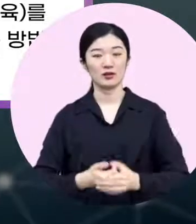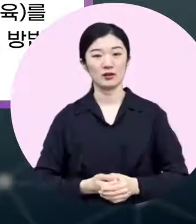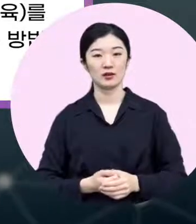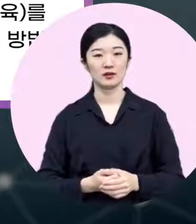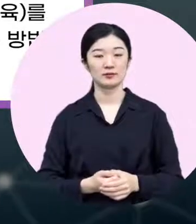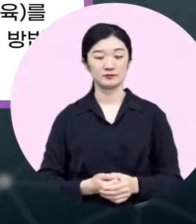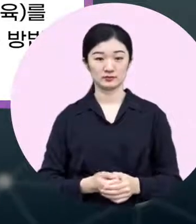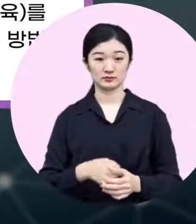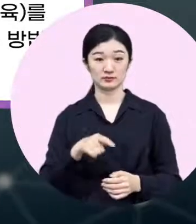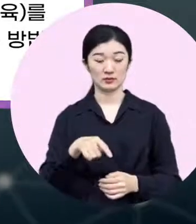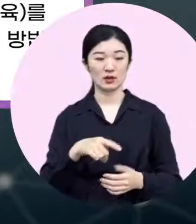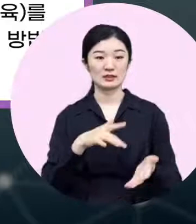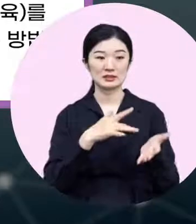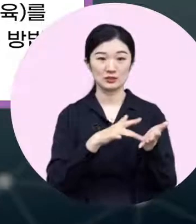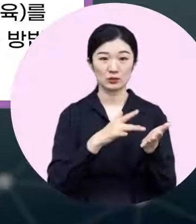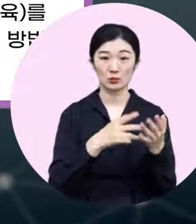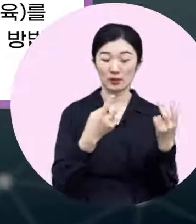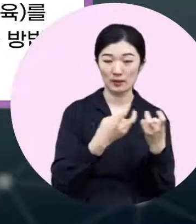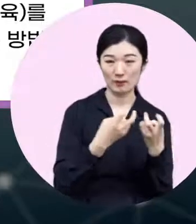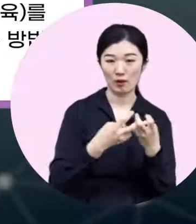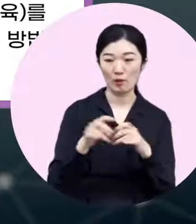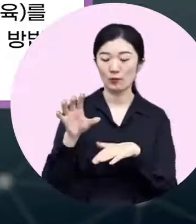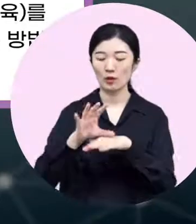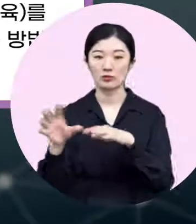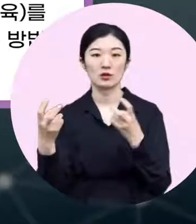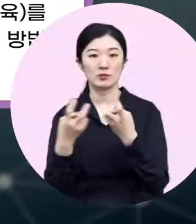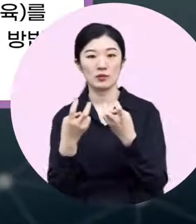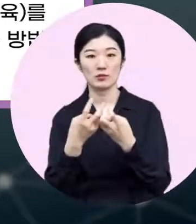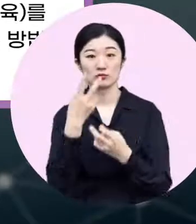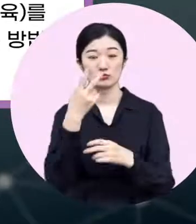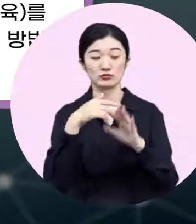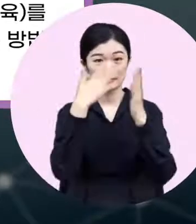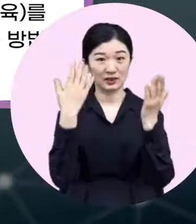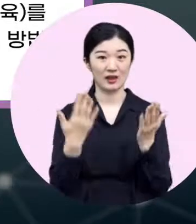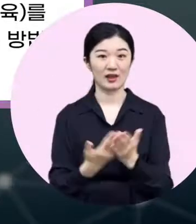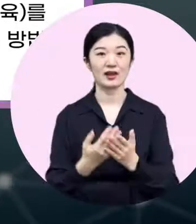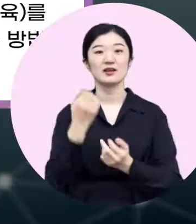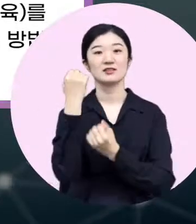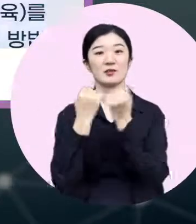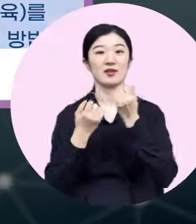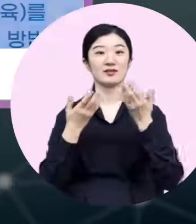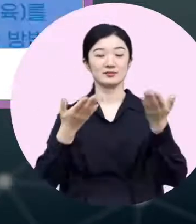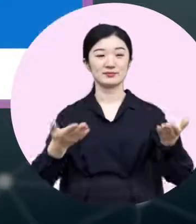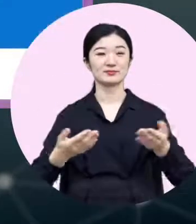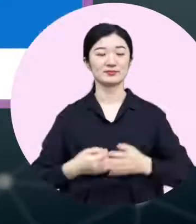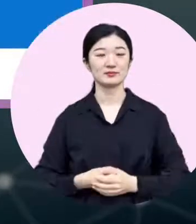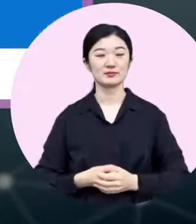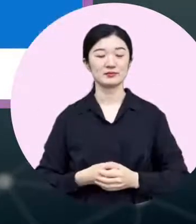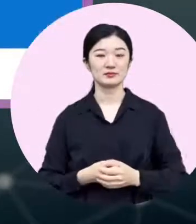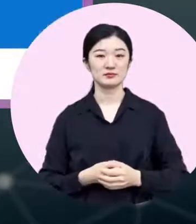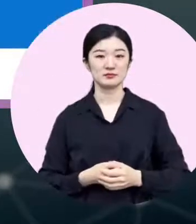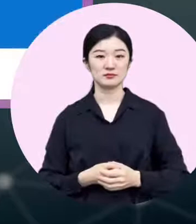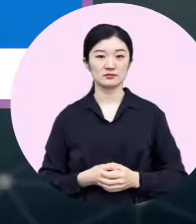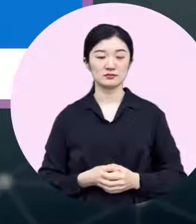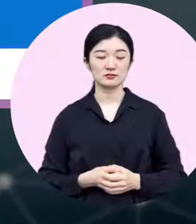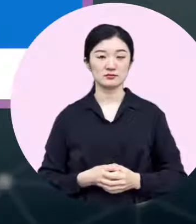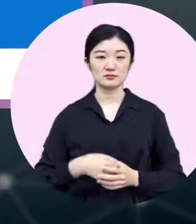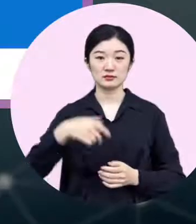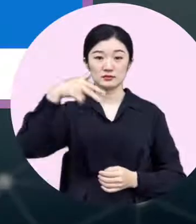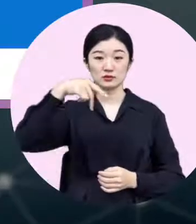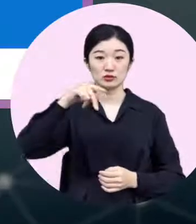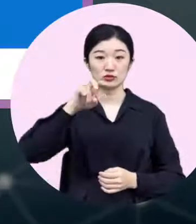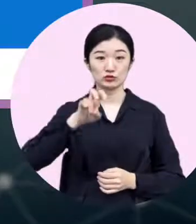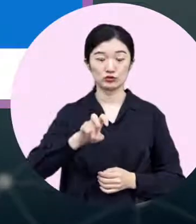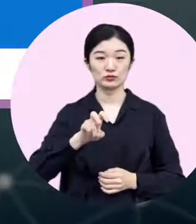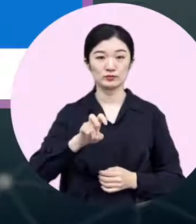역시 스마트폰으로 하는 방법, 컴퓨터로 하는 방법 두 가지 다 설명을 좀 드려볼게요. 그래서 먼저 이 줌